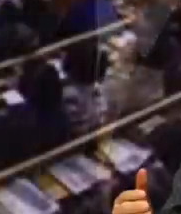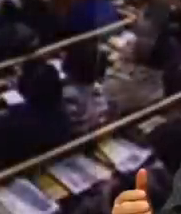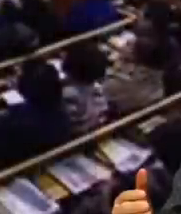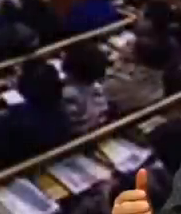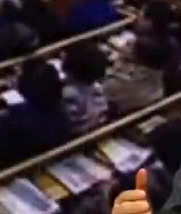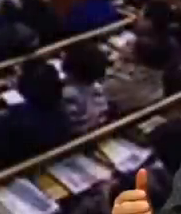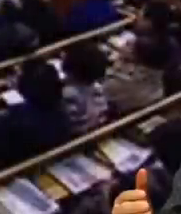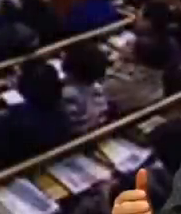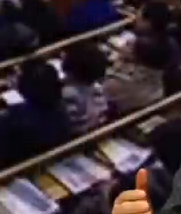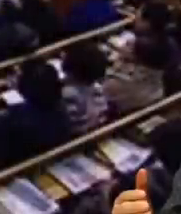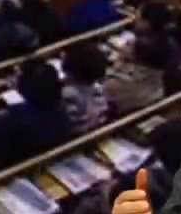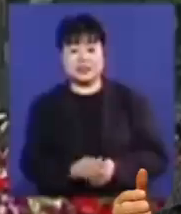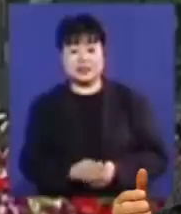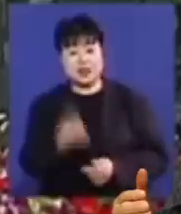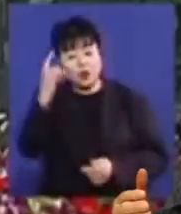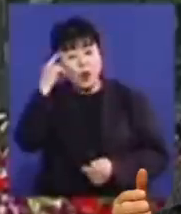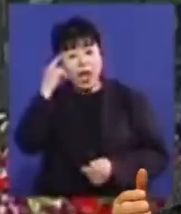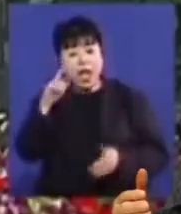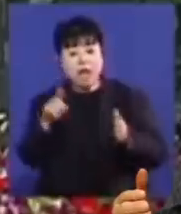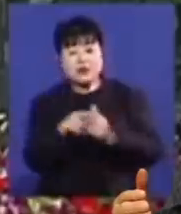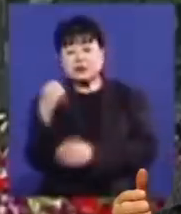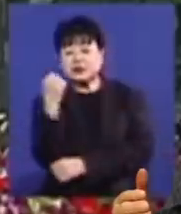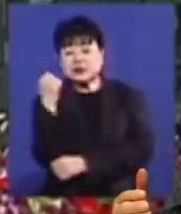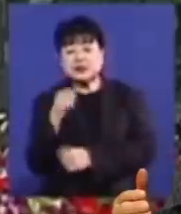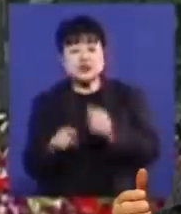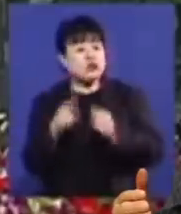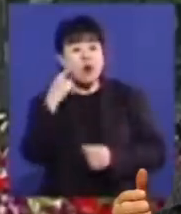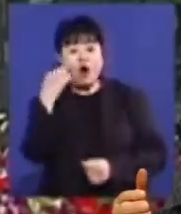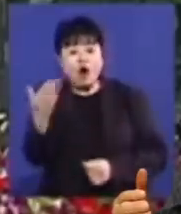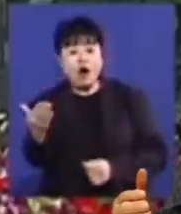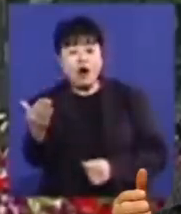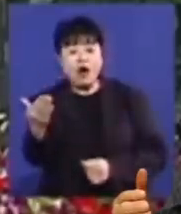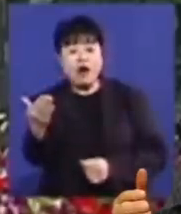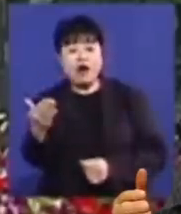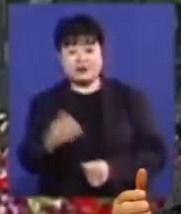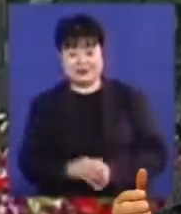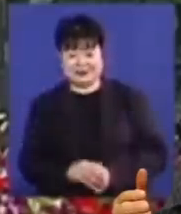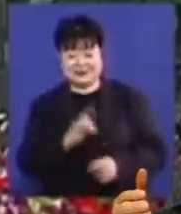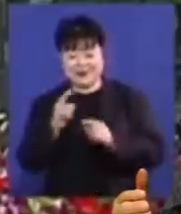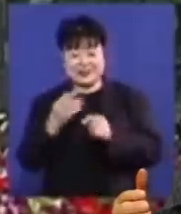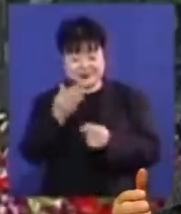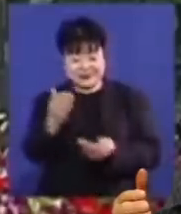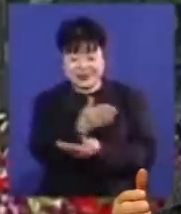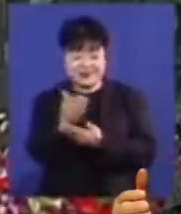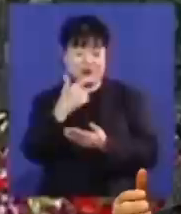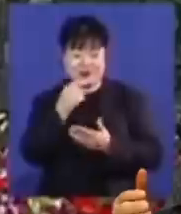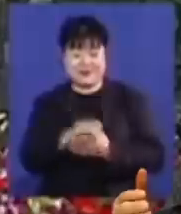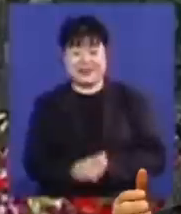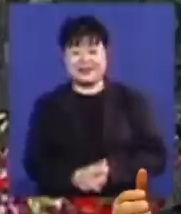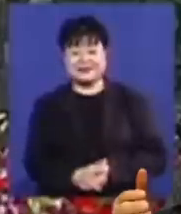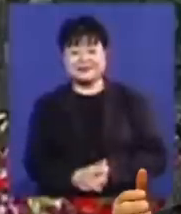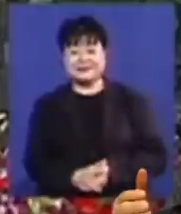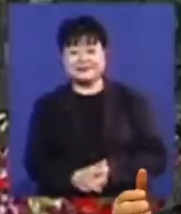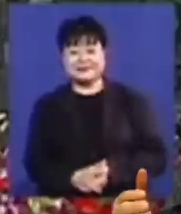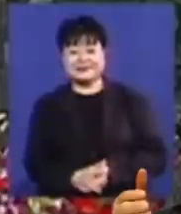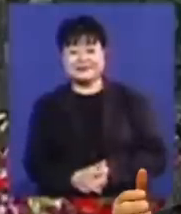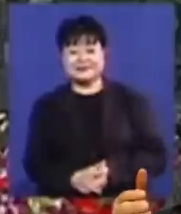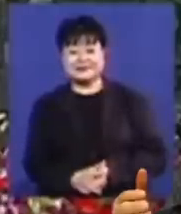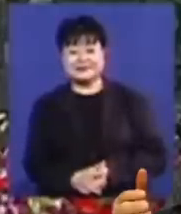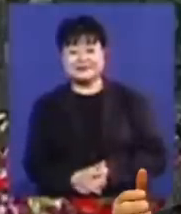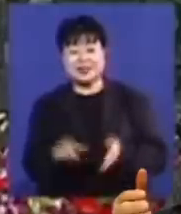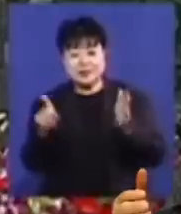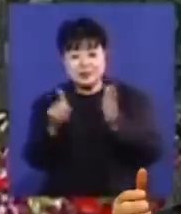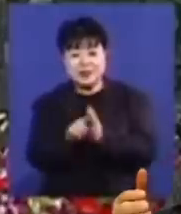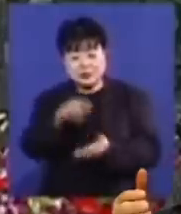오늘 저는 왜 믿음이 흔들리는가 이 제목으로 말씀을 나누고자 합니다.